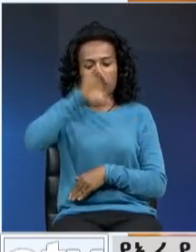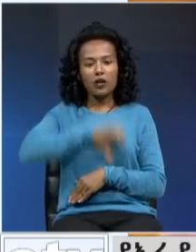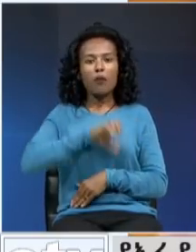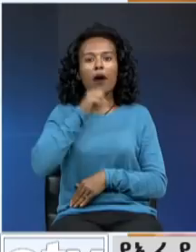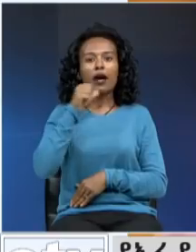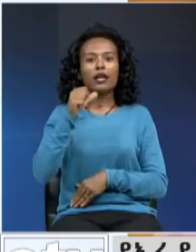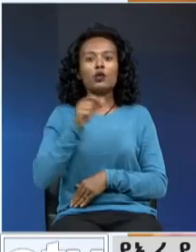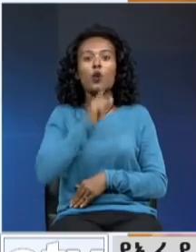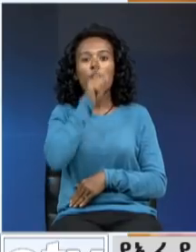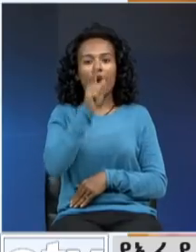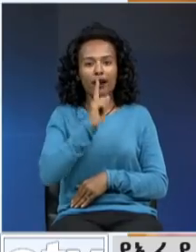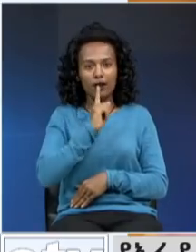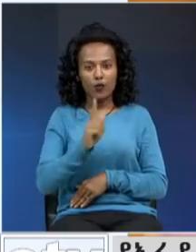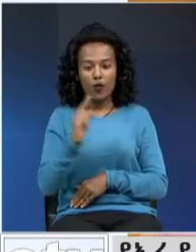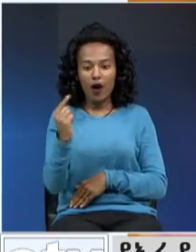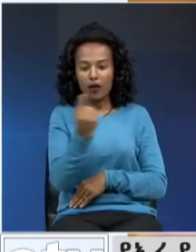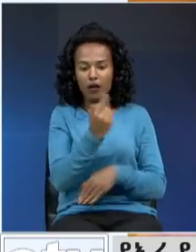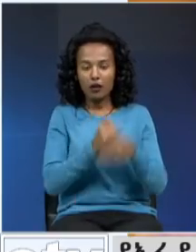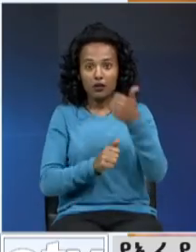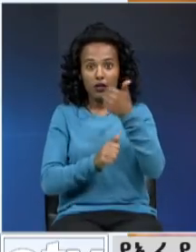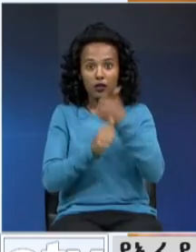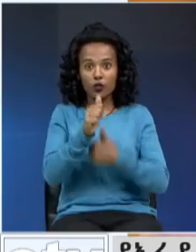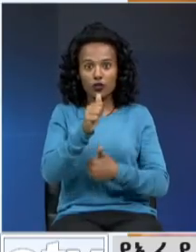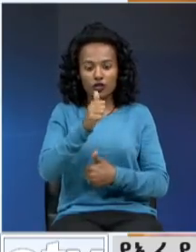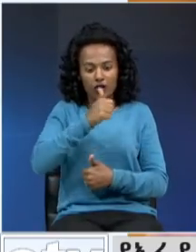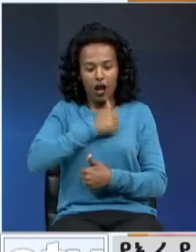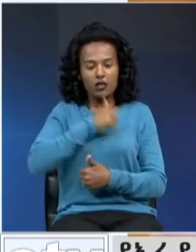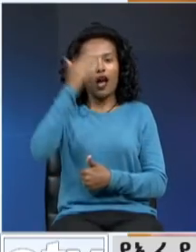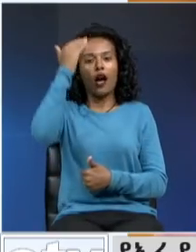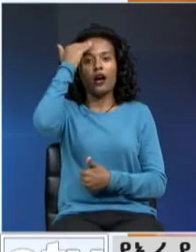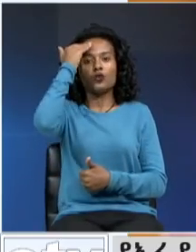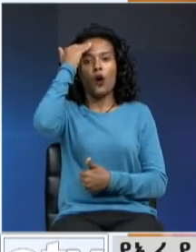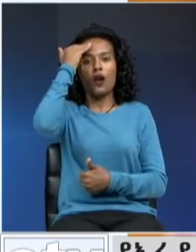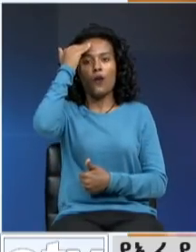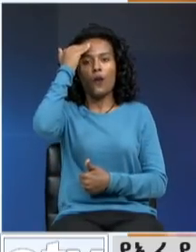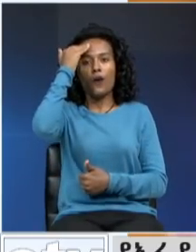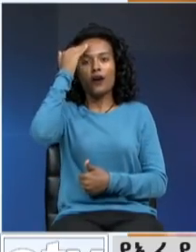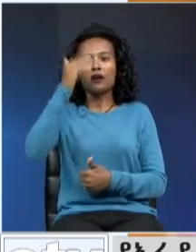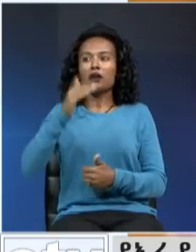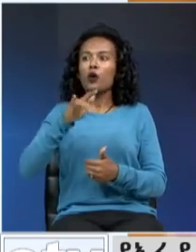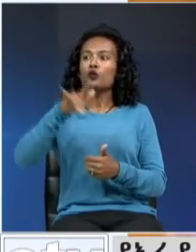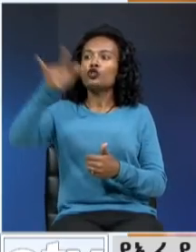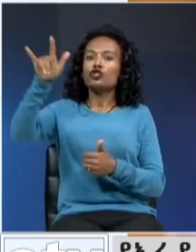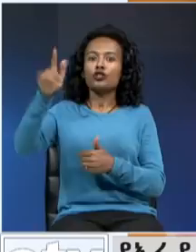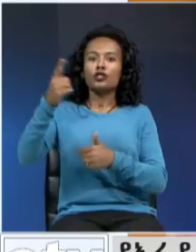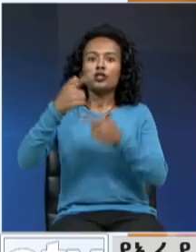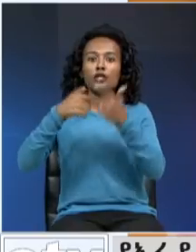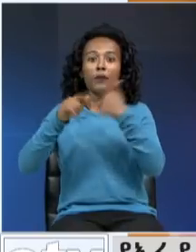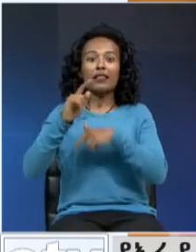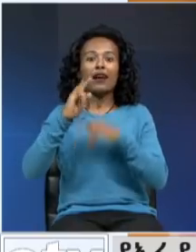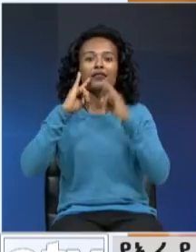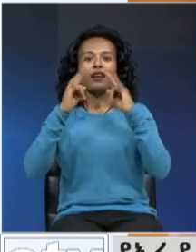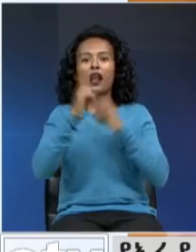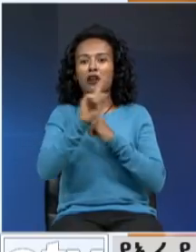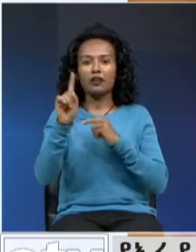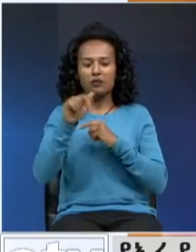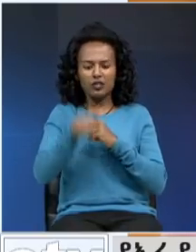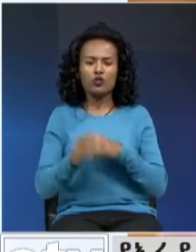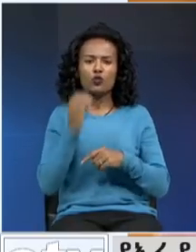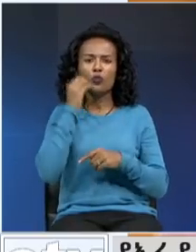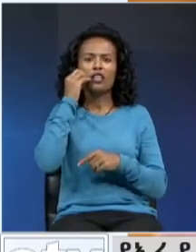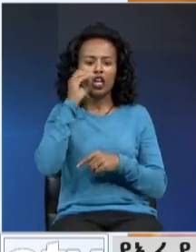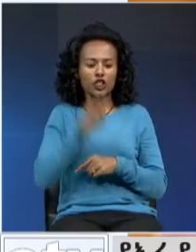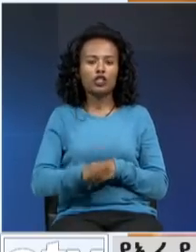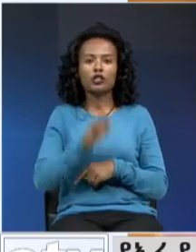ነው። አንዳንድ ተጠቂዎችን ራሴ ማውቃቸዋለሁ። ከባህር ማዶ የመጣ ዜና አይደለም፣ ከዚህ ከቤታችን